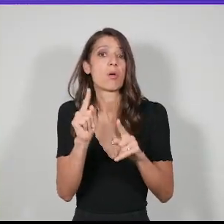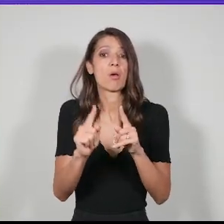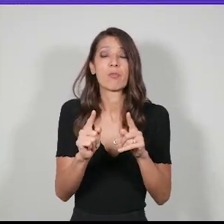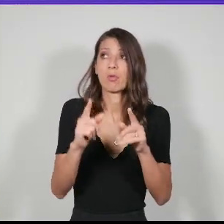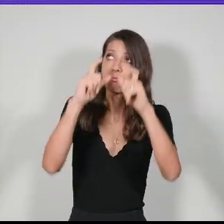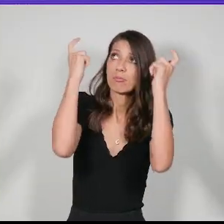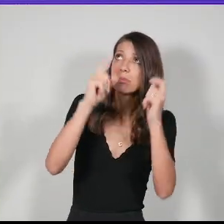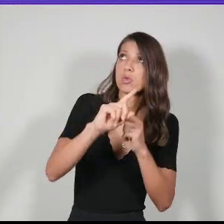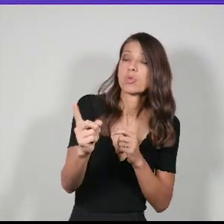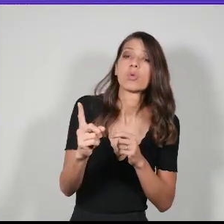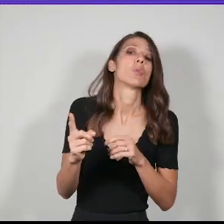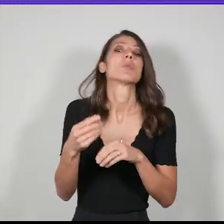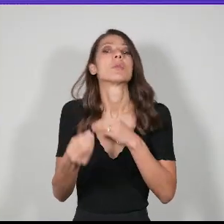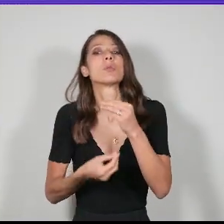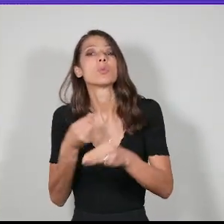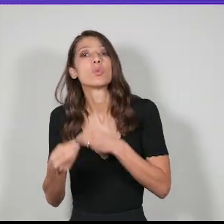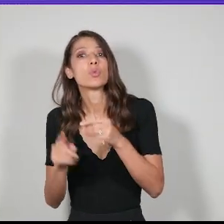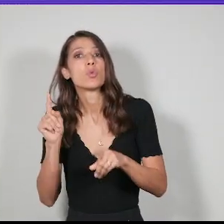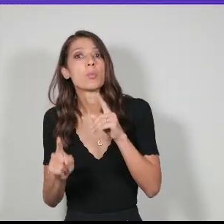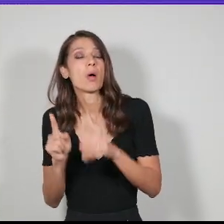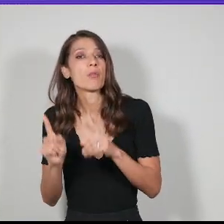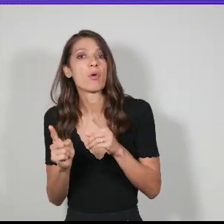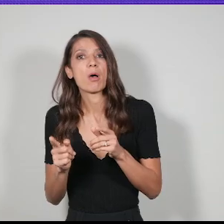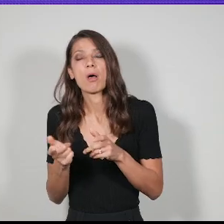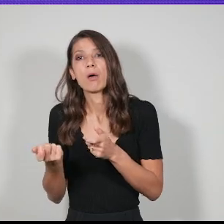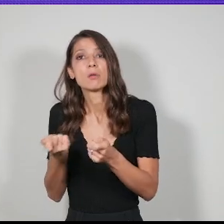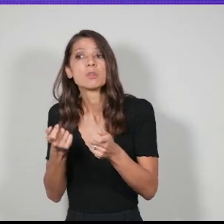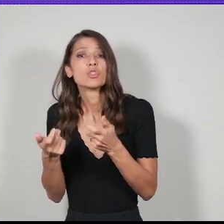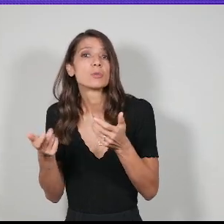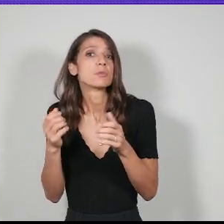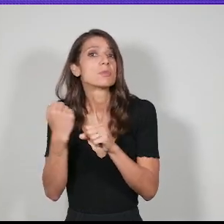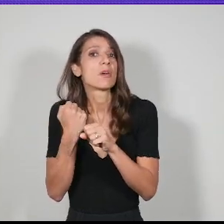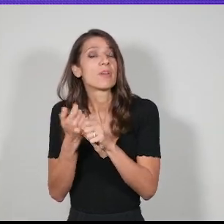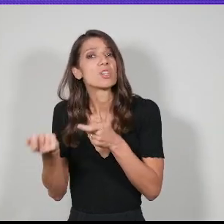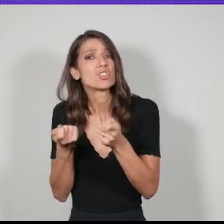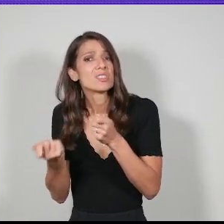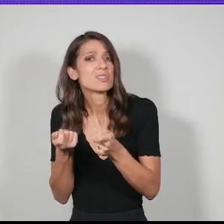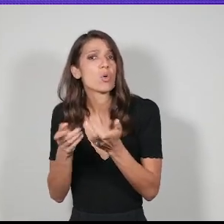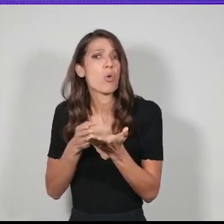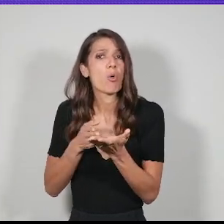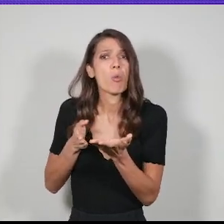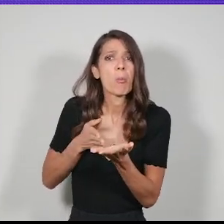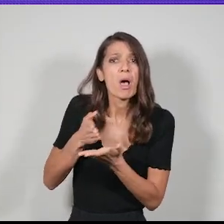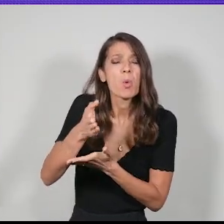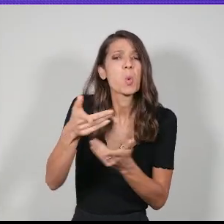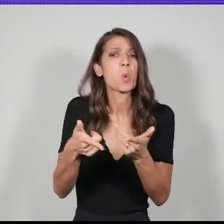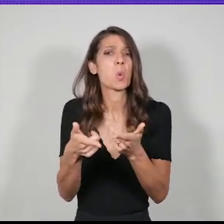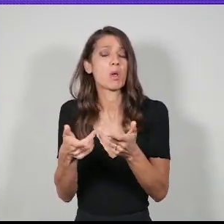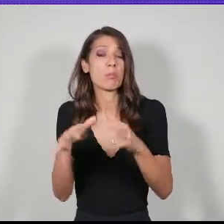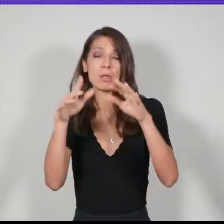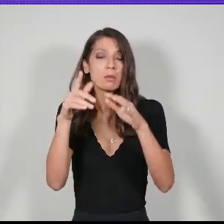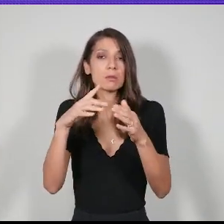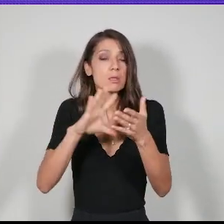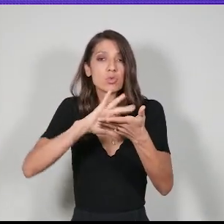de gestionnaires de cas qui sont peut-être des fois des case managers, des référents de parcours. Et là, effectivement, ça crée une espèce de nébuleuse